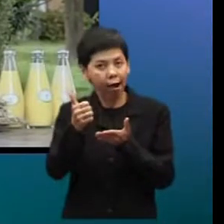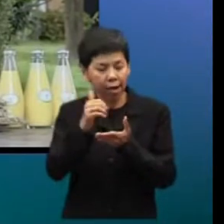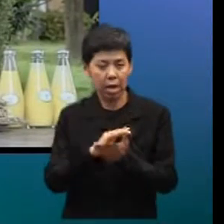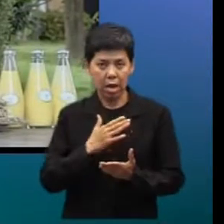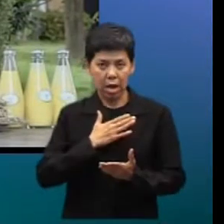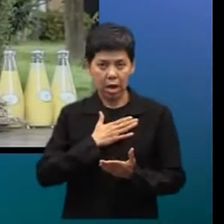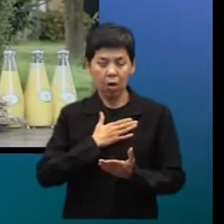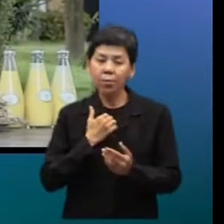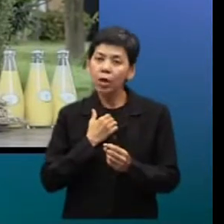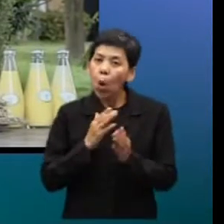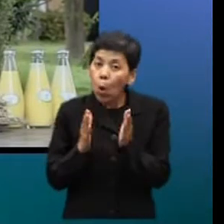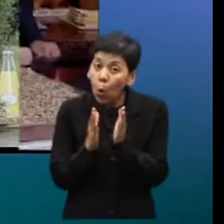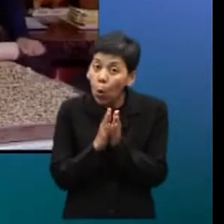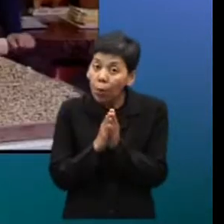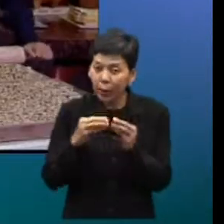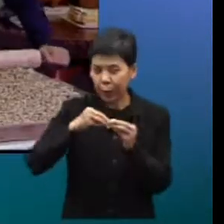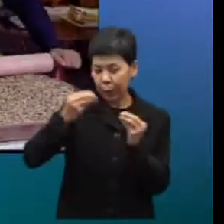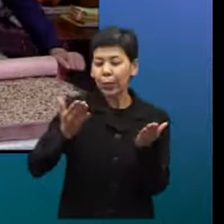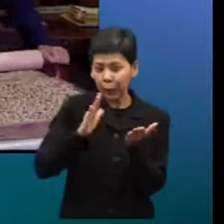ราจะมีใส่ตะไคร้กับใบมะกรูด